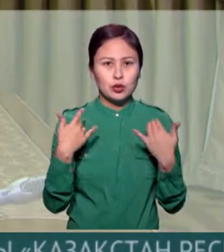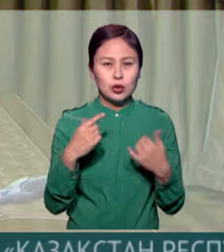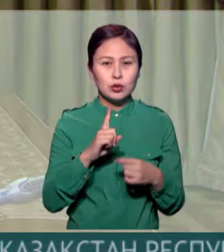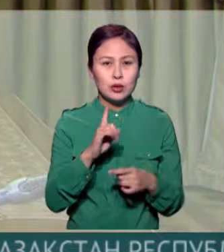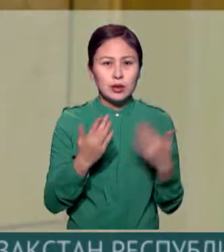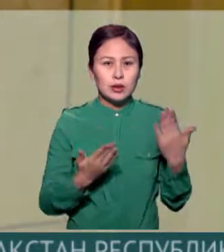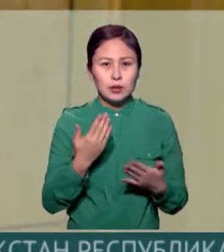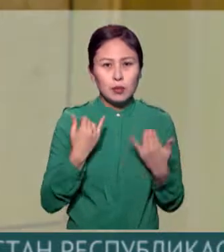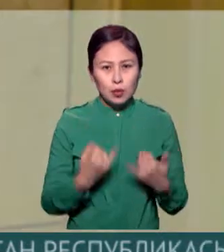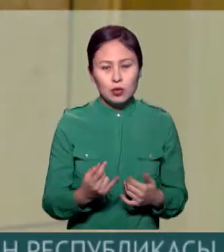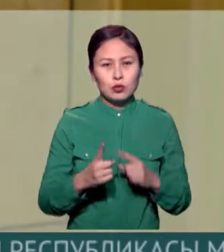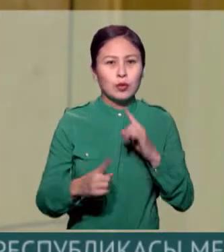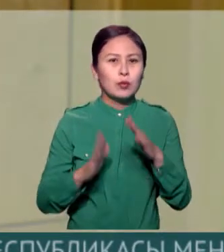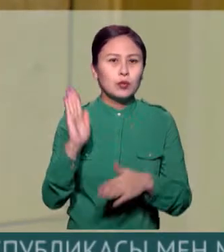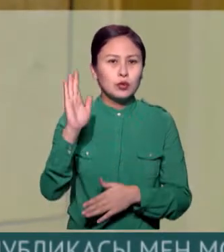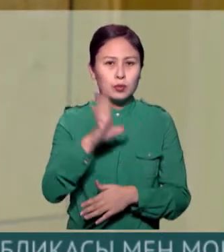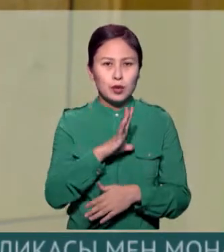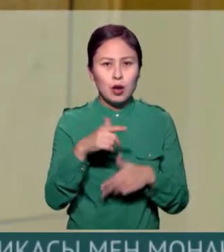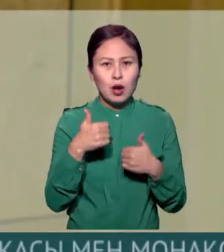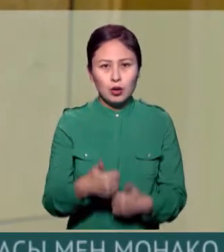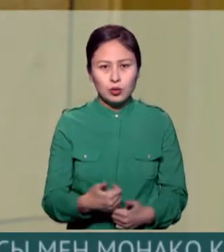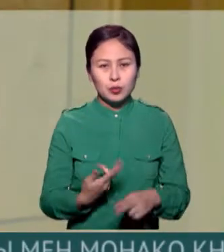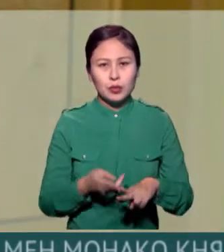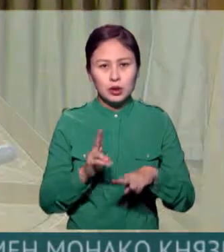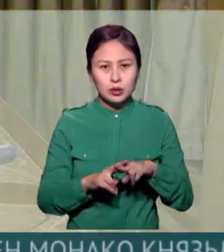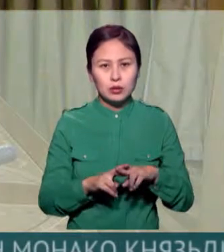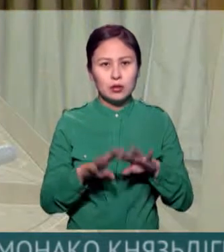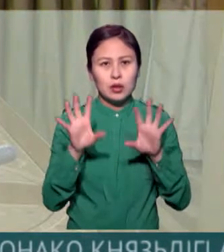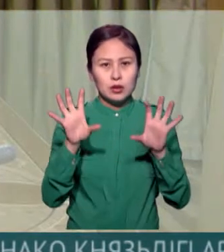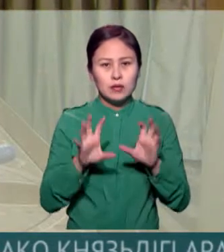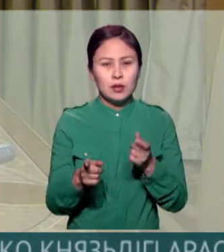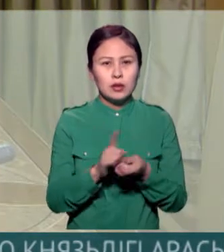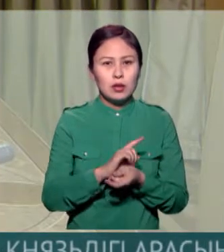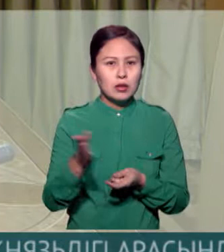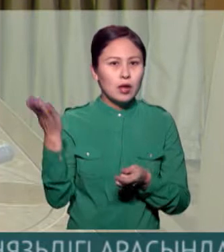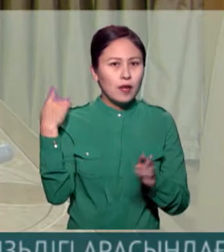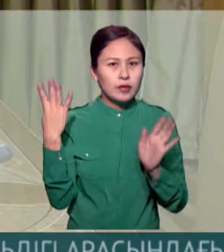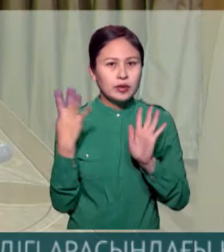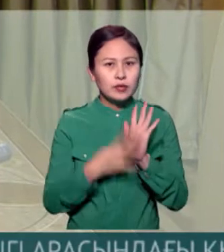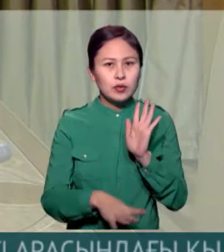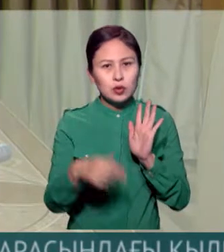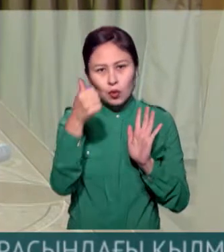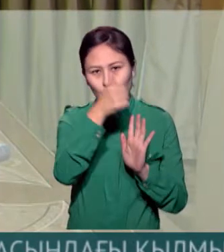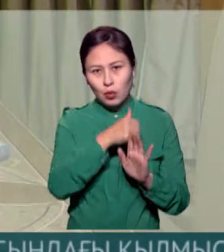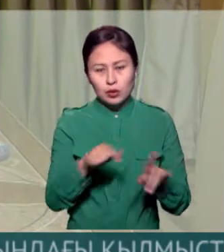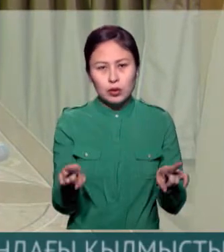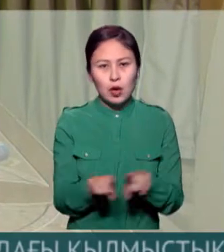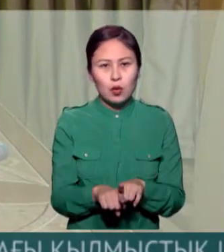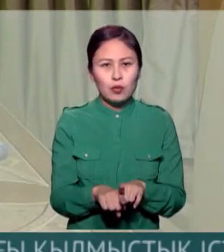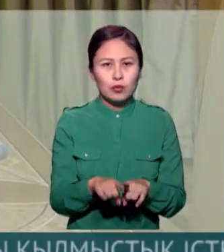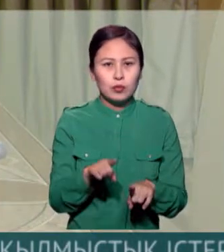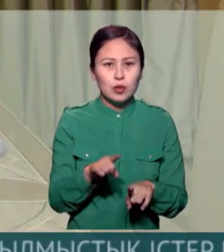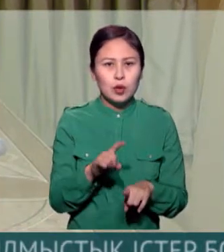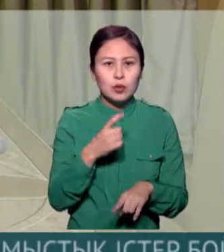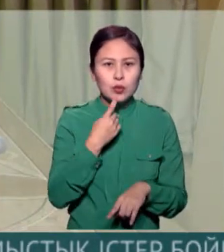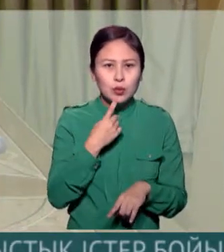деп біраз реформалар жасаймыз. Ол реформалар баяғы 90 жылдың басында жасағанмен кем болмайды.